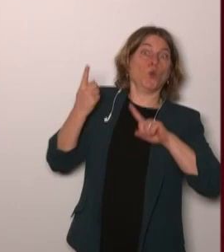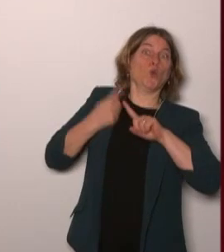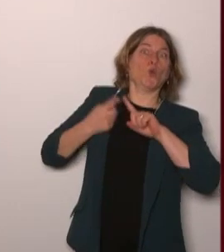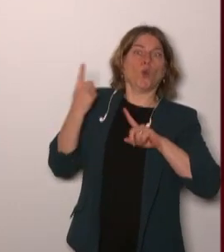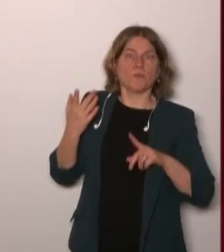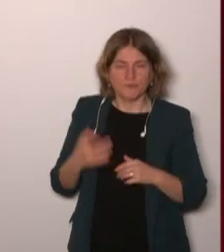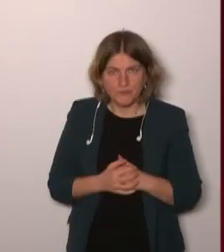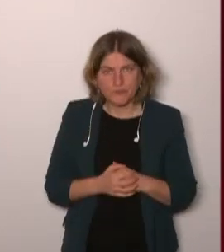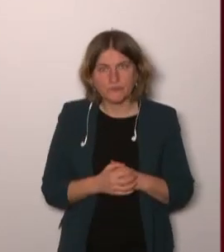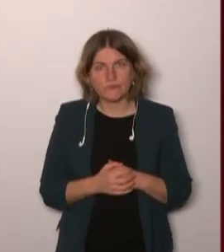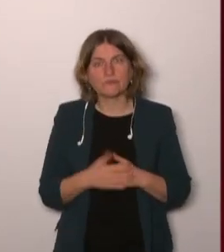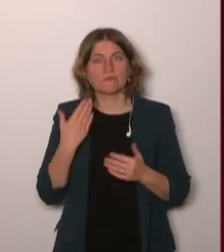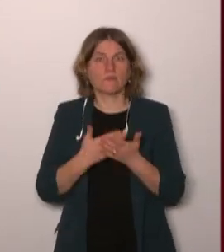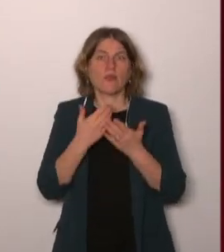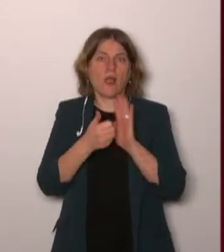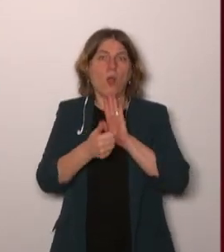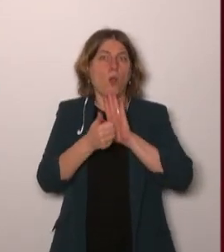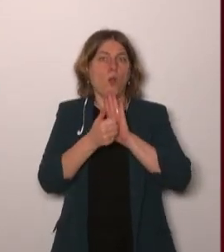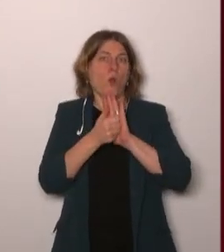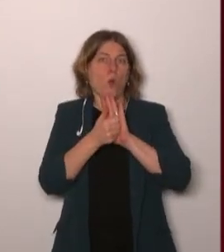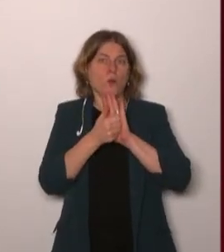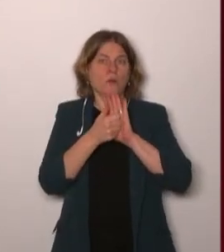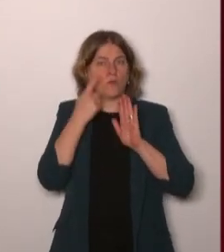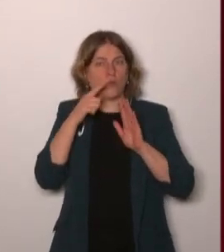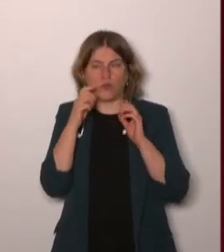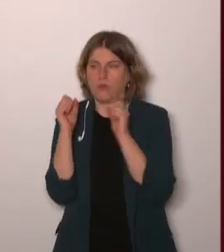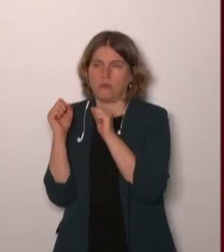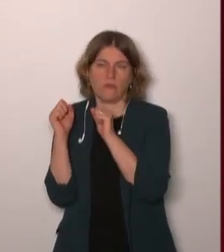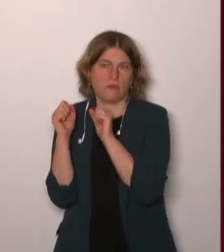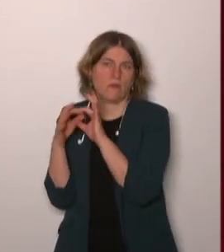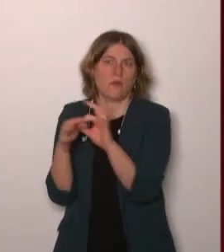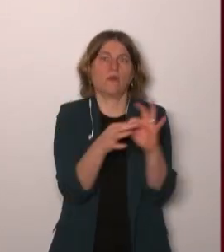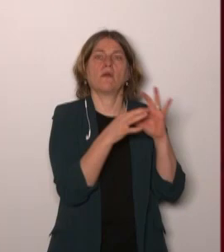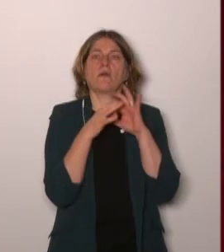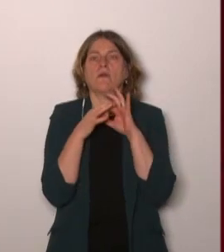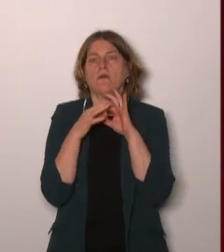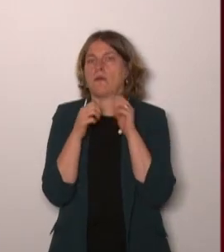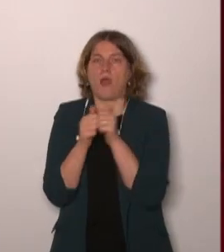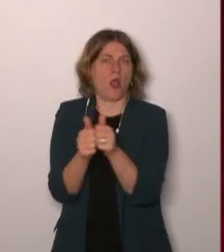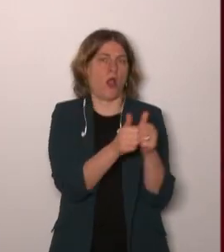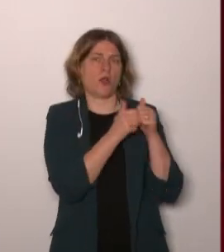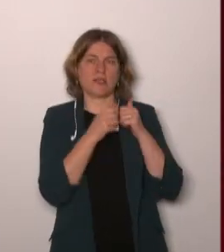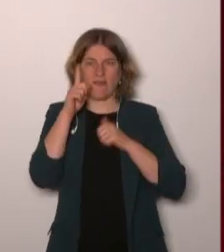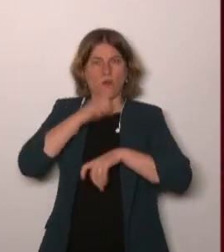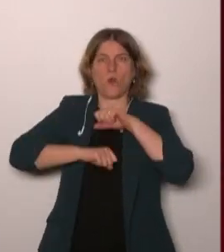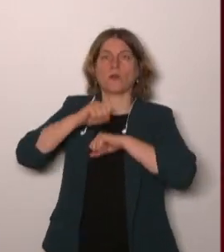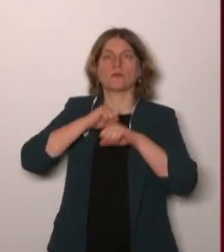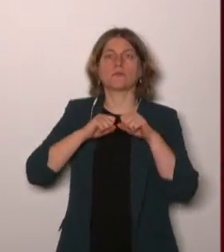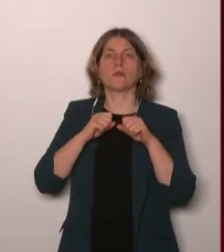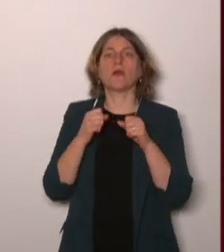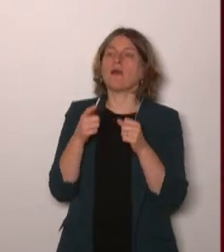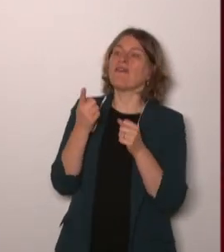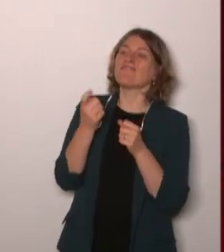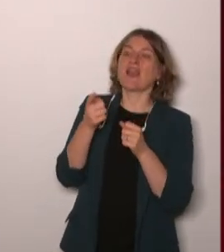commun d'essayer d'organiser ça je suis complètement d'accord avec toi on peut pas attendre ça évidemment de demande de l'industrie